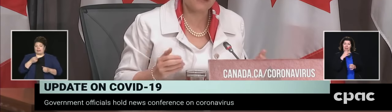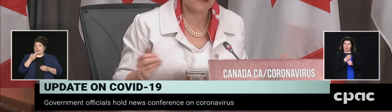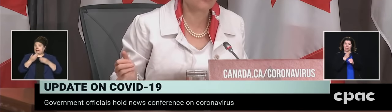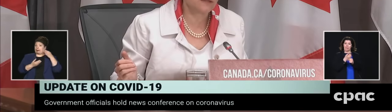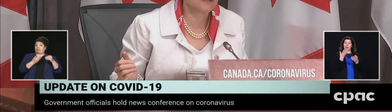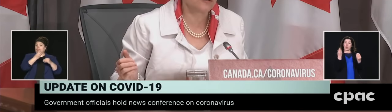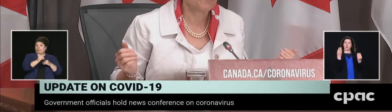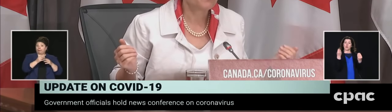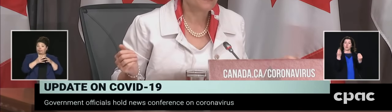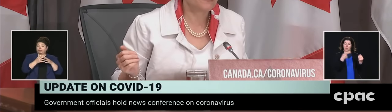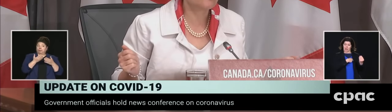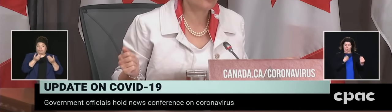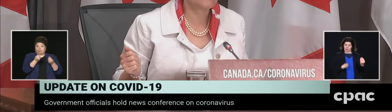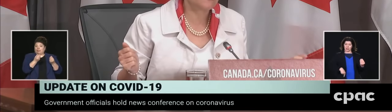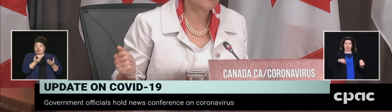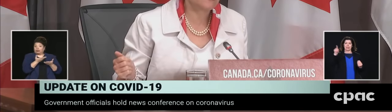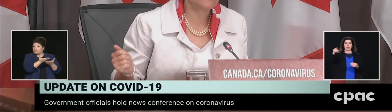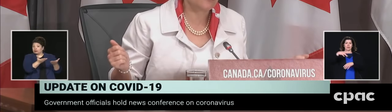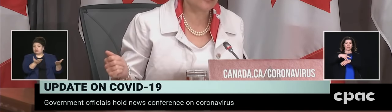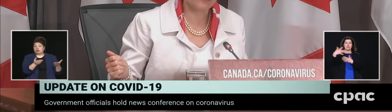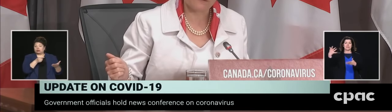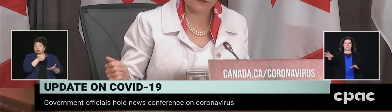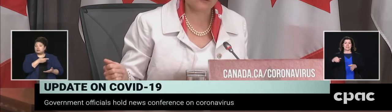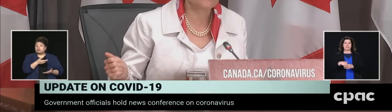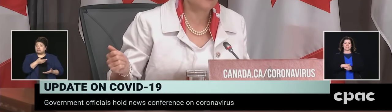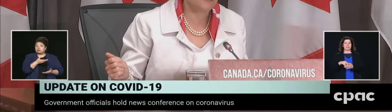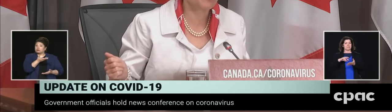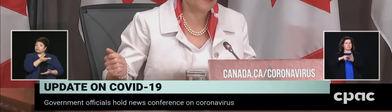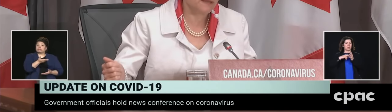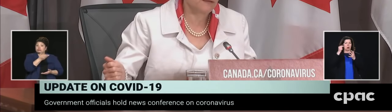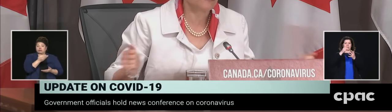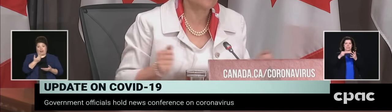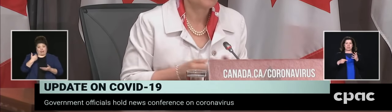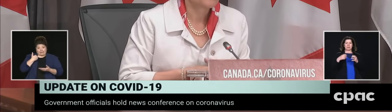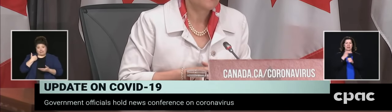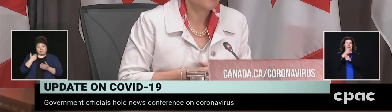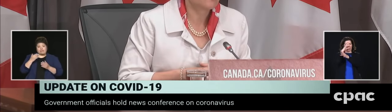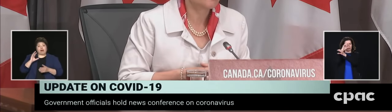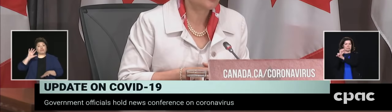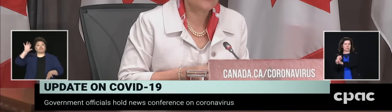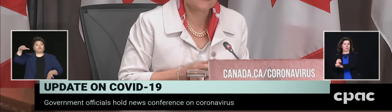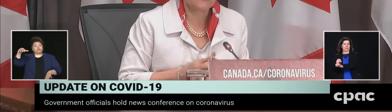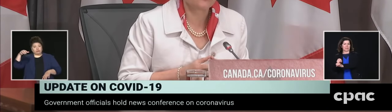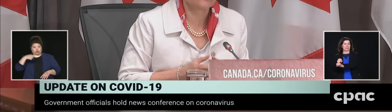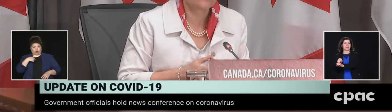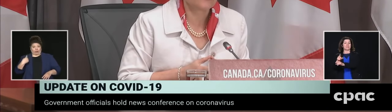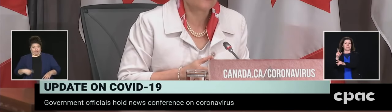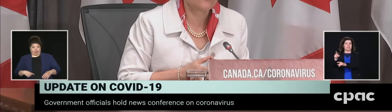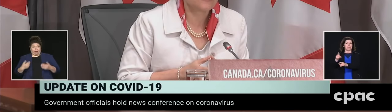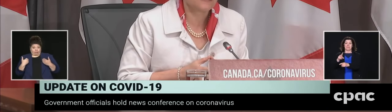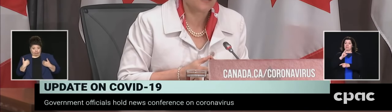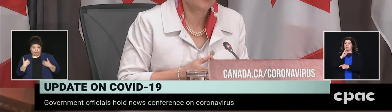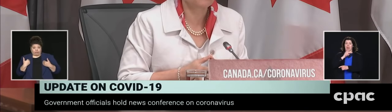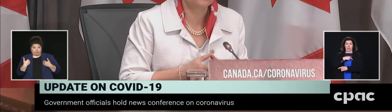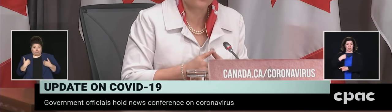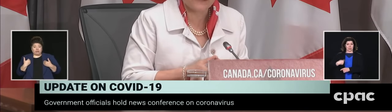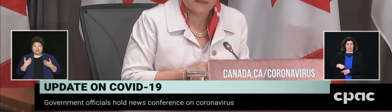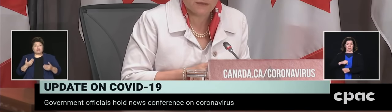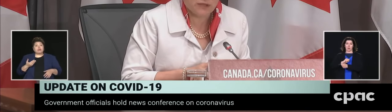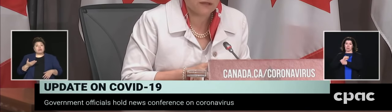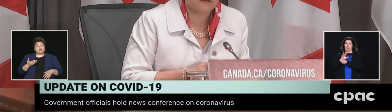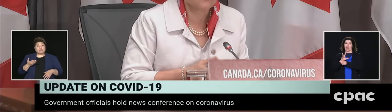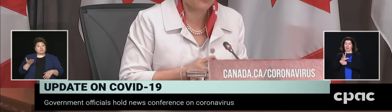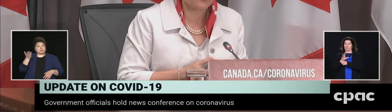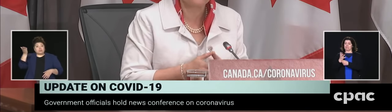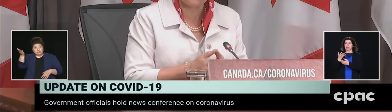travail, mais les conditions dans lesquelles le coronavirus est présent. Alors, je sais que notre industrie a beaucoup